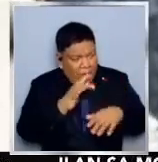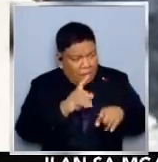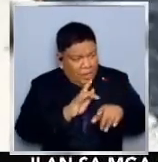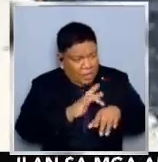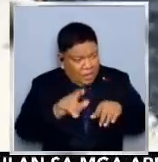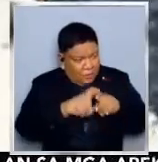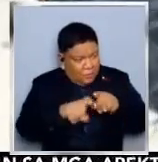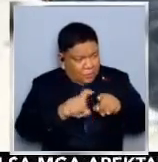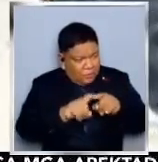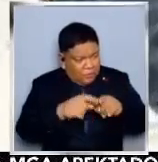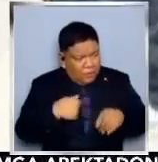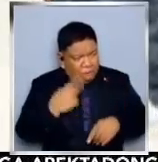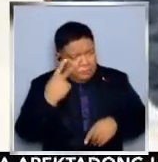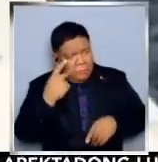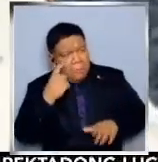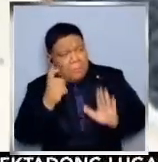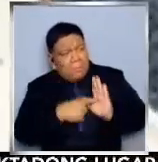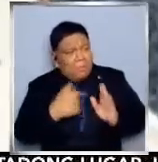ah.